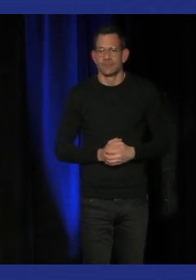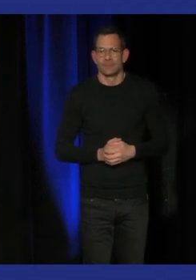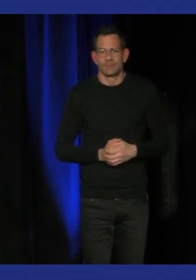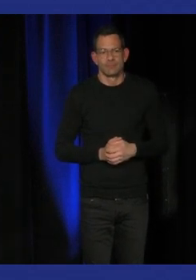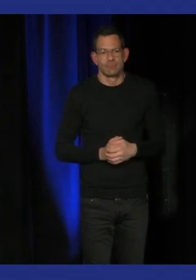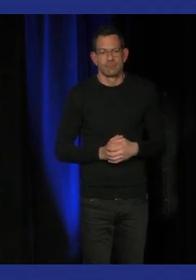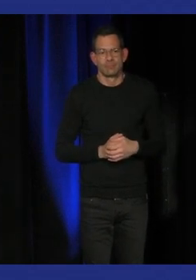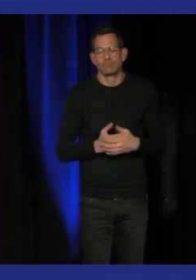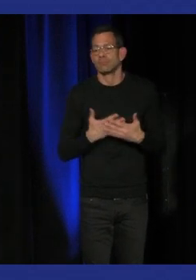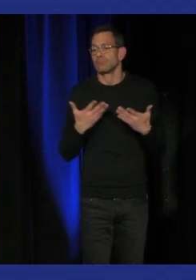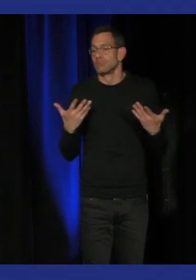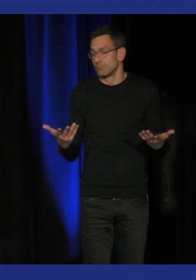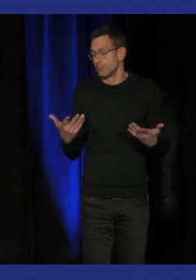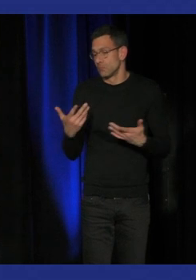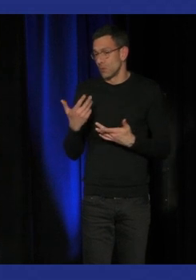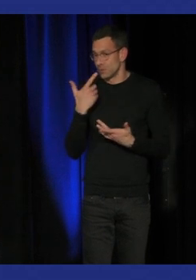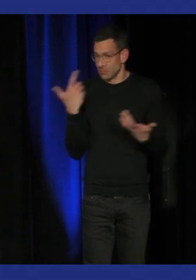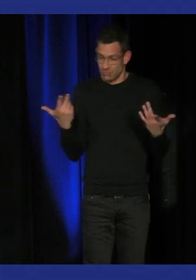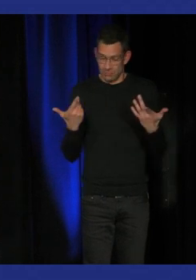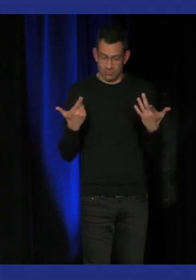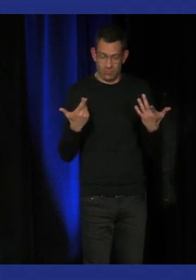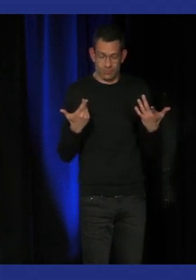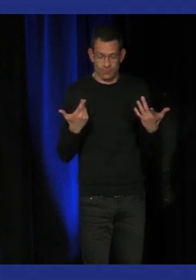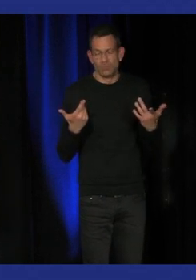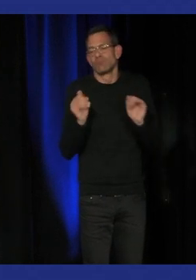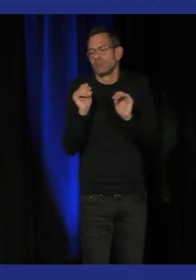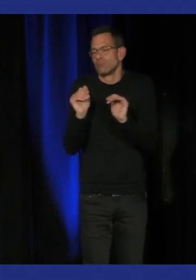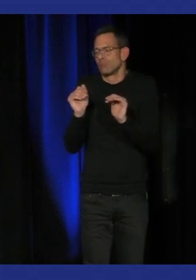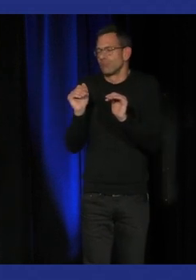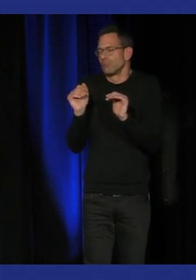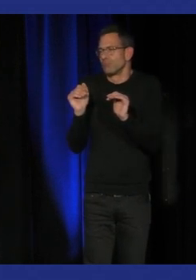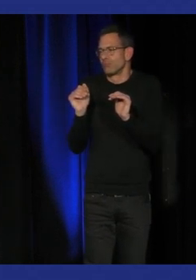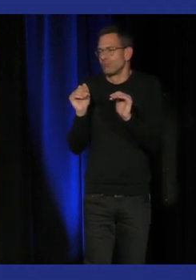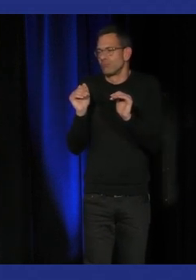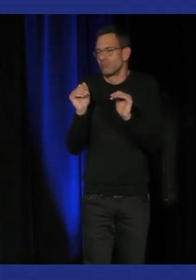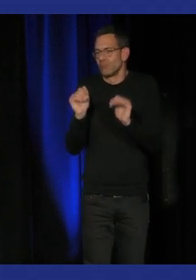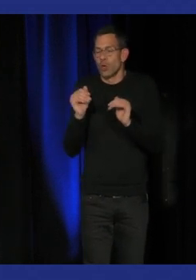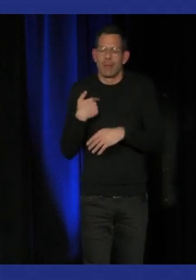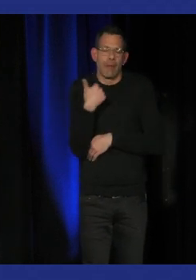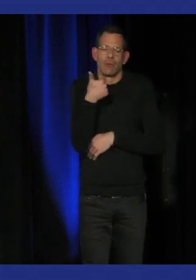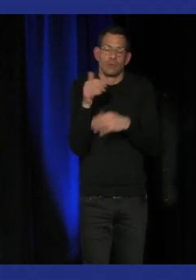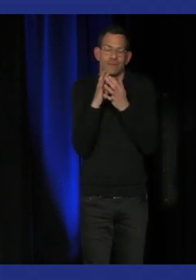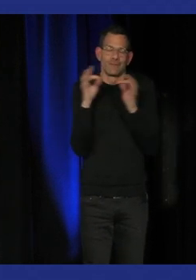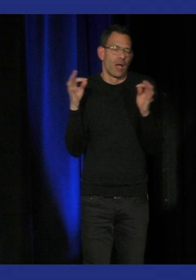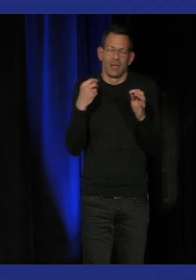Et donc, quand on parle de référentiel d'une politique publique... Alors, quand même, juste, il y a une citation que je trouve